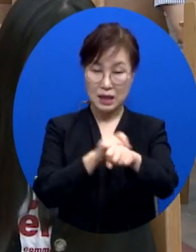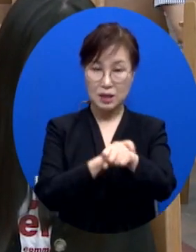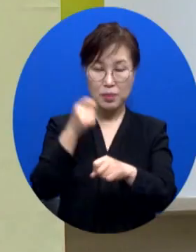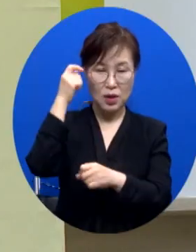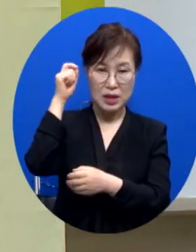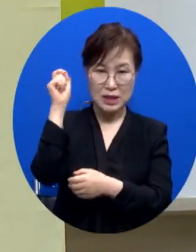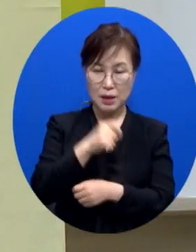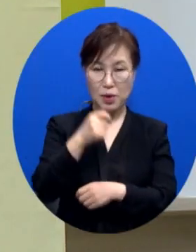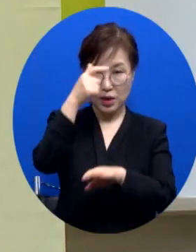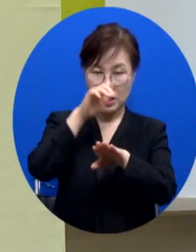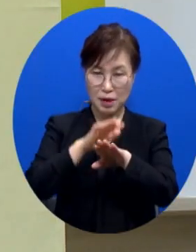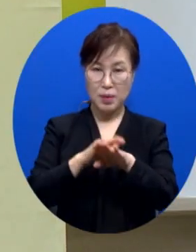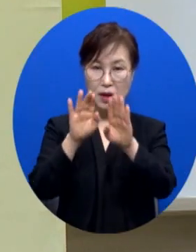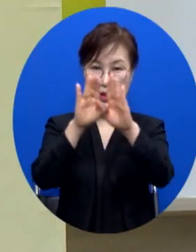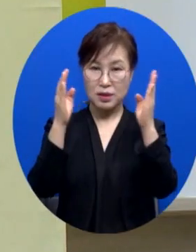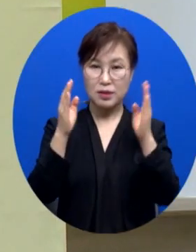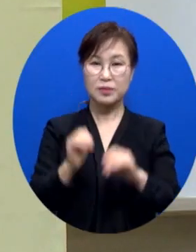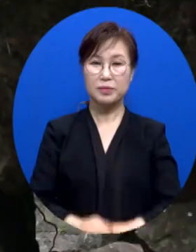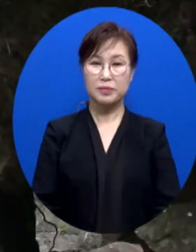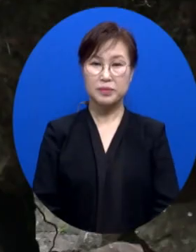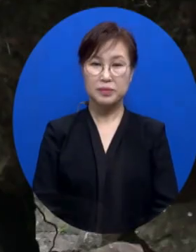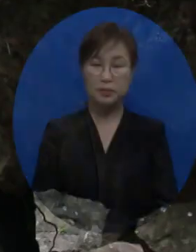기도회를 잇따라 진행했습니다.